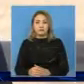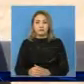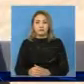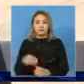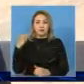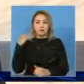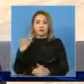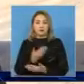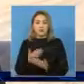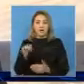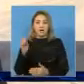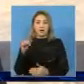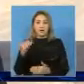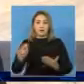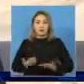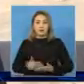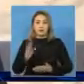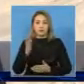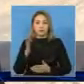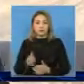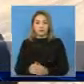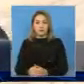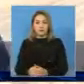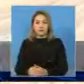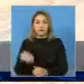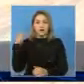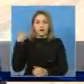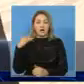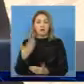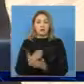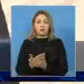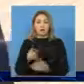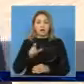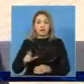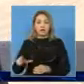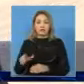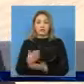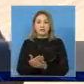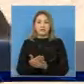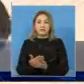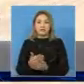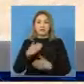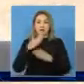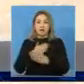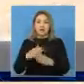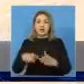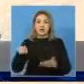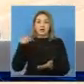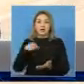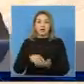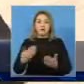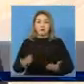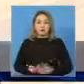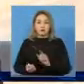Ақтөбе енді Абай мен өмір сүретін болды. Ақтөбенің халқы нағыз қайырымды қаланың